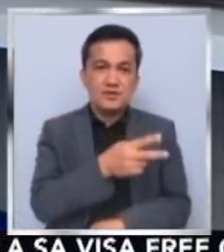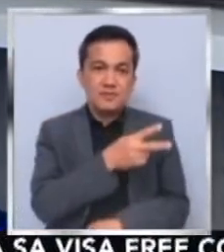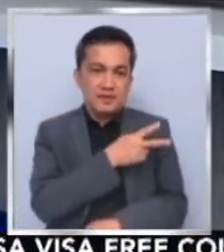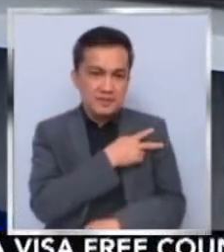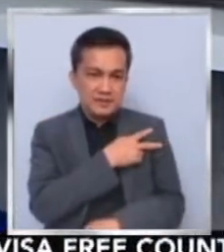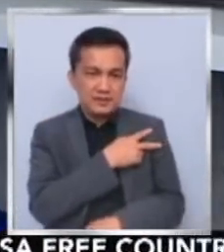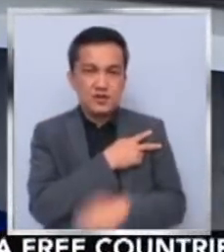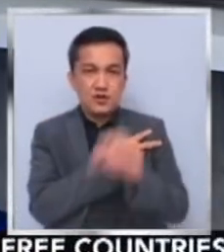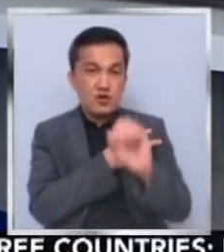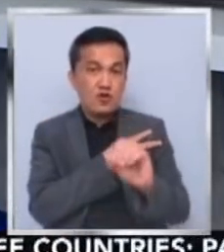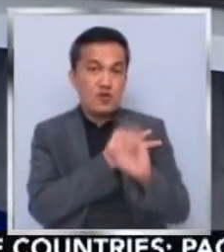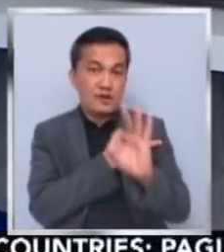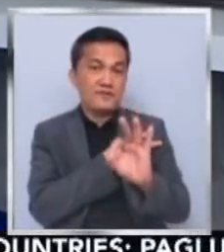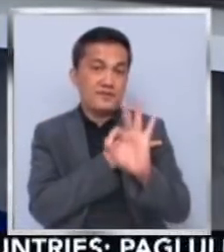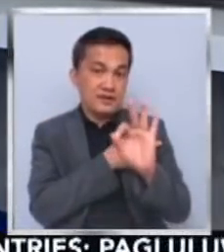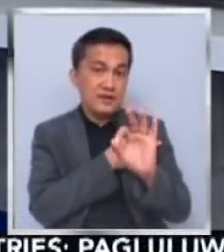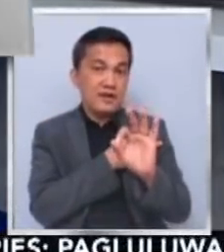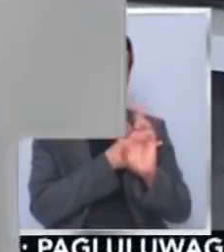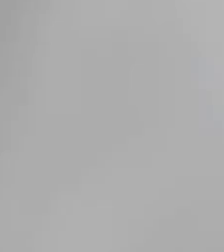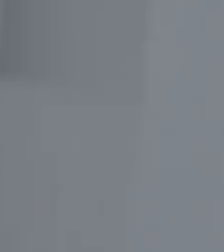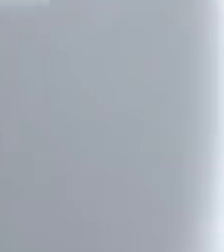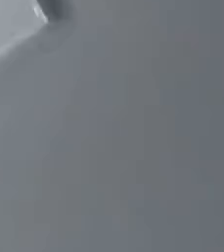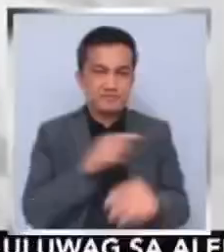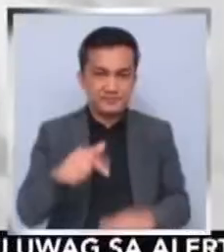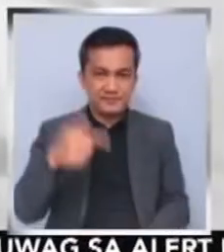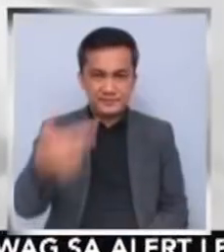OFW. At nakatutok si JP Soriano.